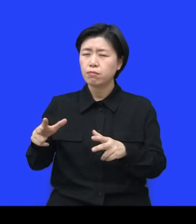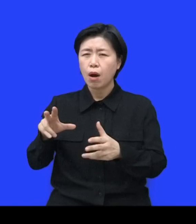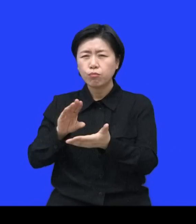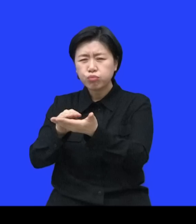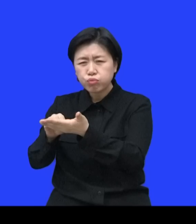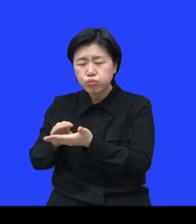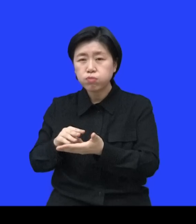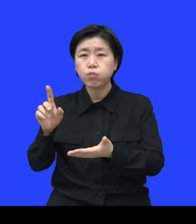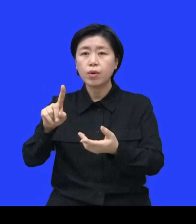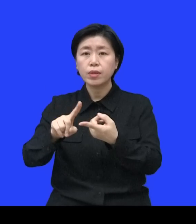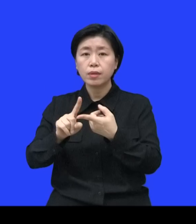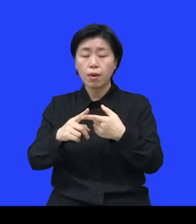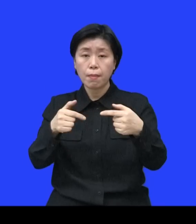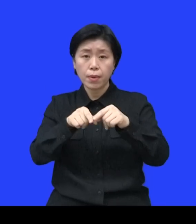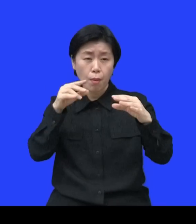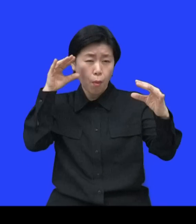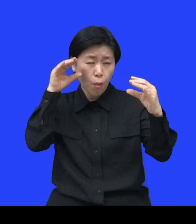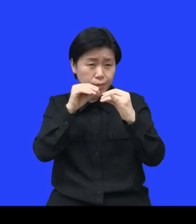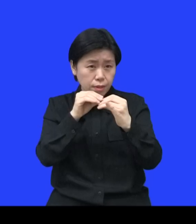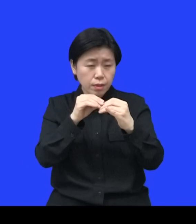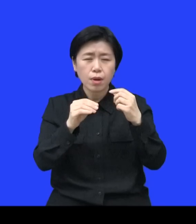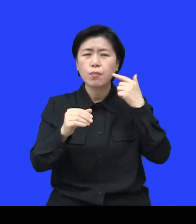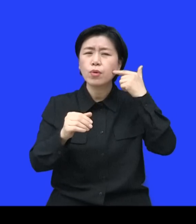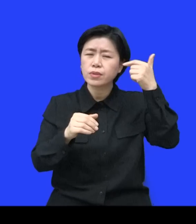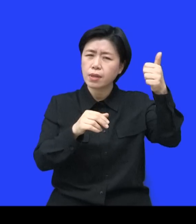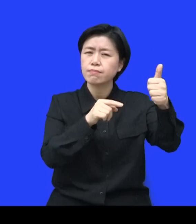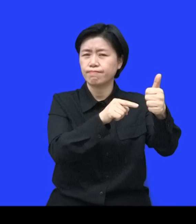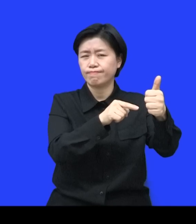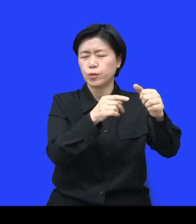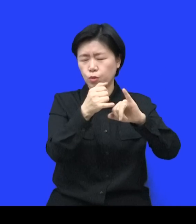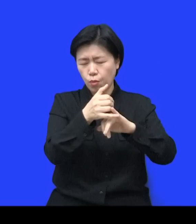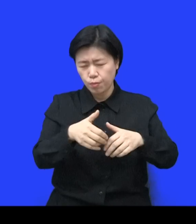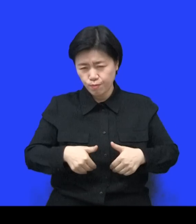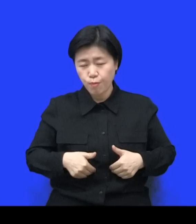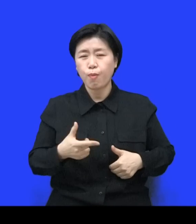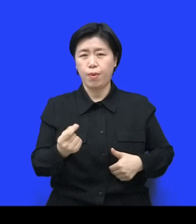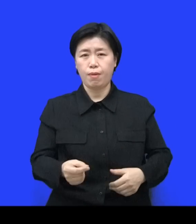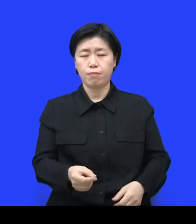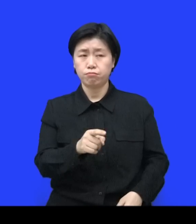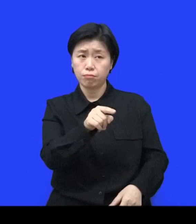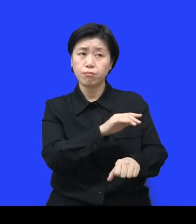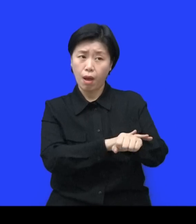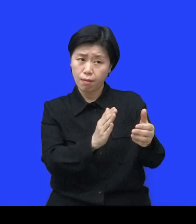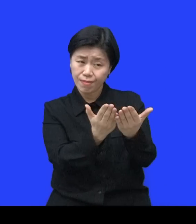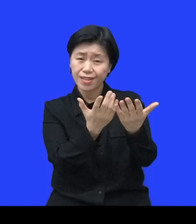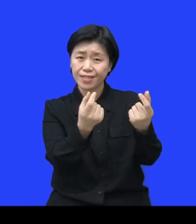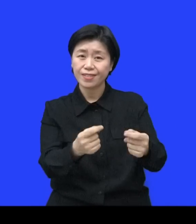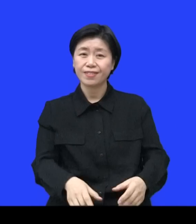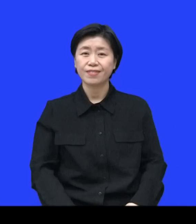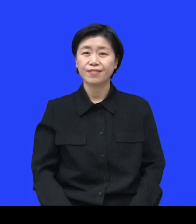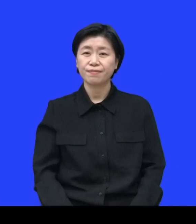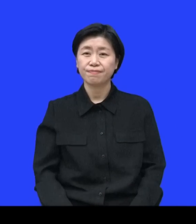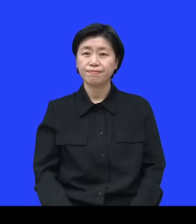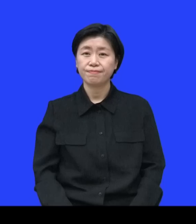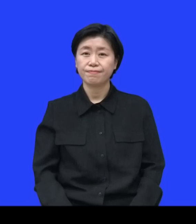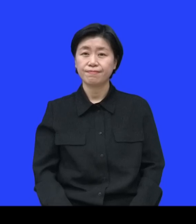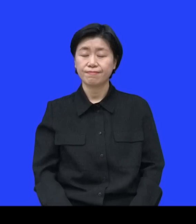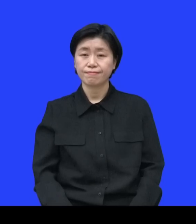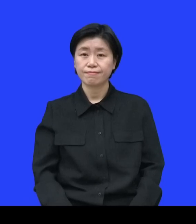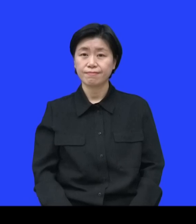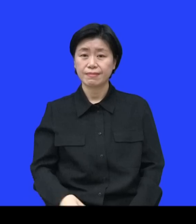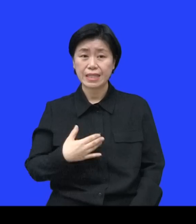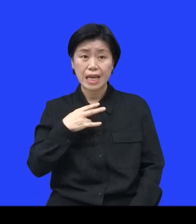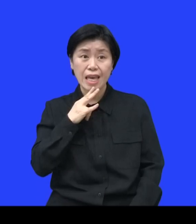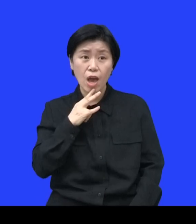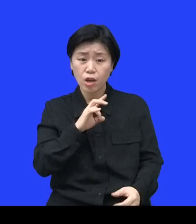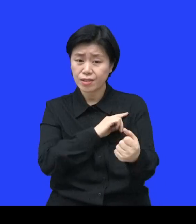고민을 하는지 같이 공감할 수 있는 목사님이 꼭 필요하다고 느꼈는데 목사님이 바로 그러신 분이라는 생각이 들었어요. 저는 감히 제가 뭐 예언의